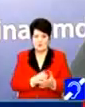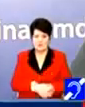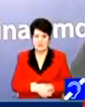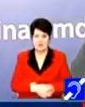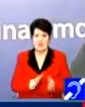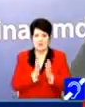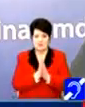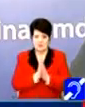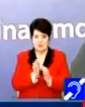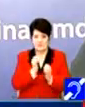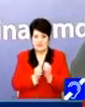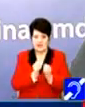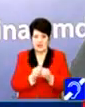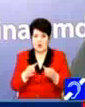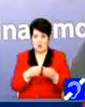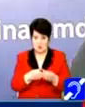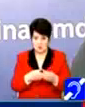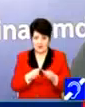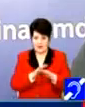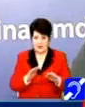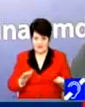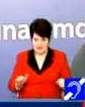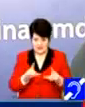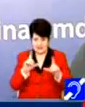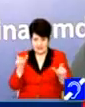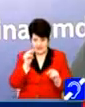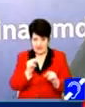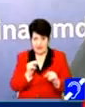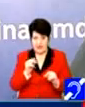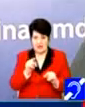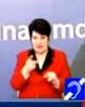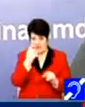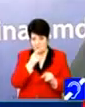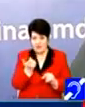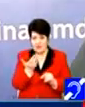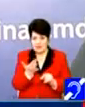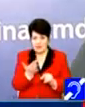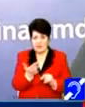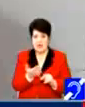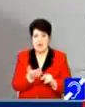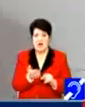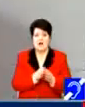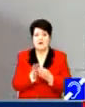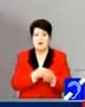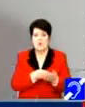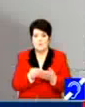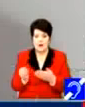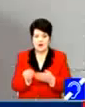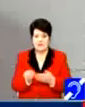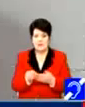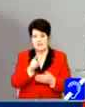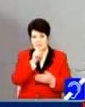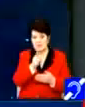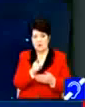că eu solicit pe fiecare grupă în grădiniță să fie plasat informația câte produse de igienă sunt cumpărate și distribuite